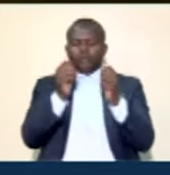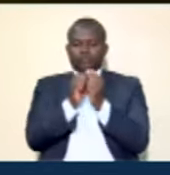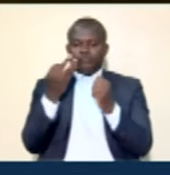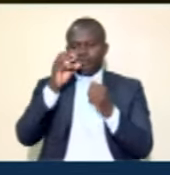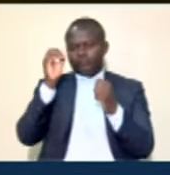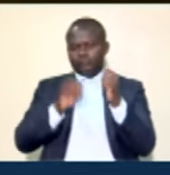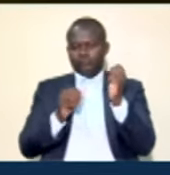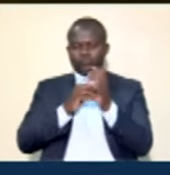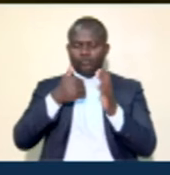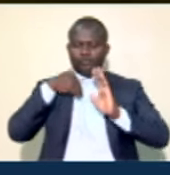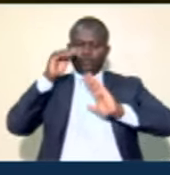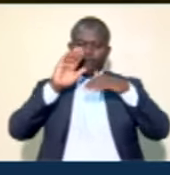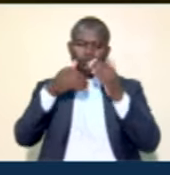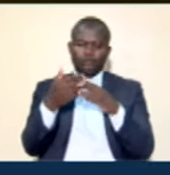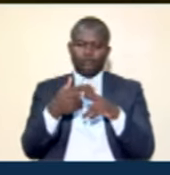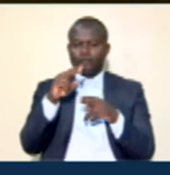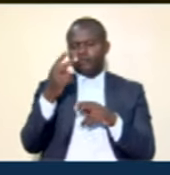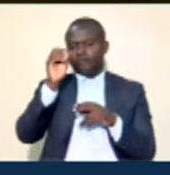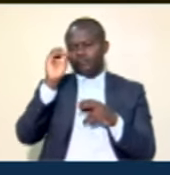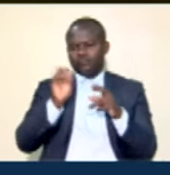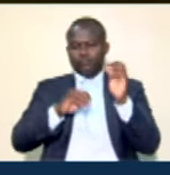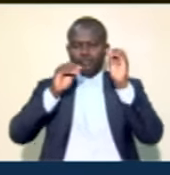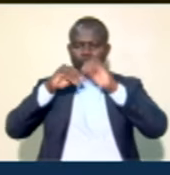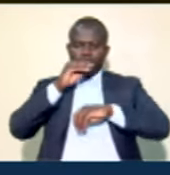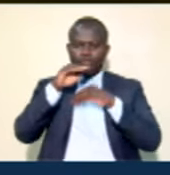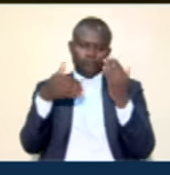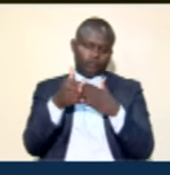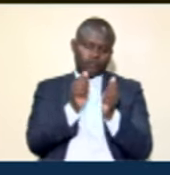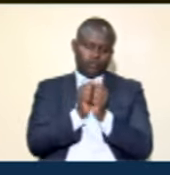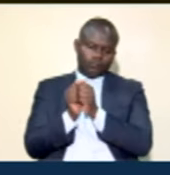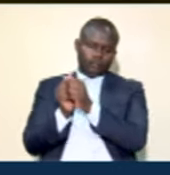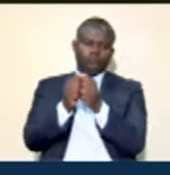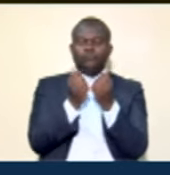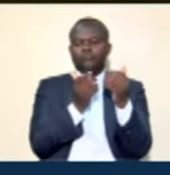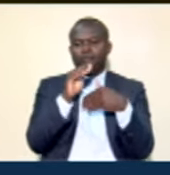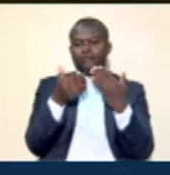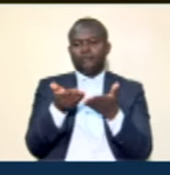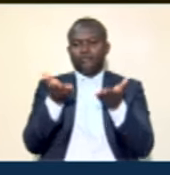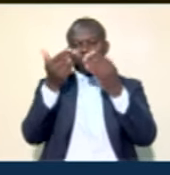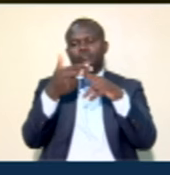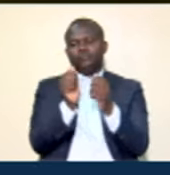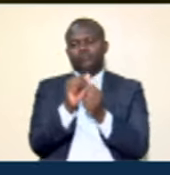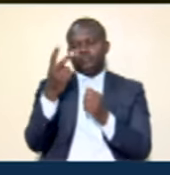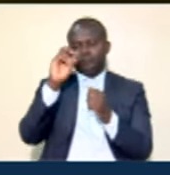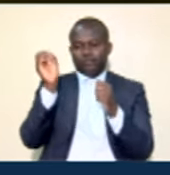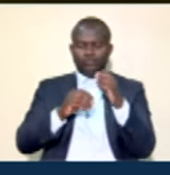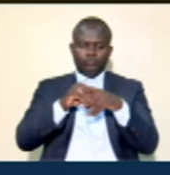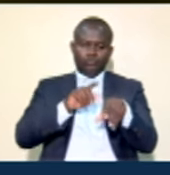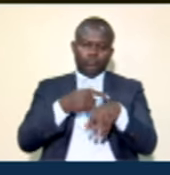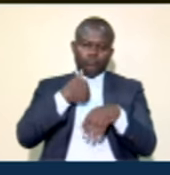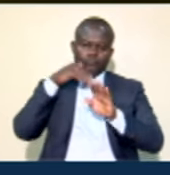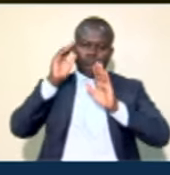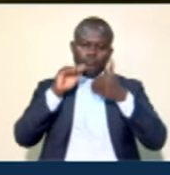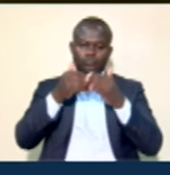13%, ndetse zigira uruhare rwa 20% ku musaruro wose, naho umusaruro wa serivisi wazamutseho 12%, mu gihe wagize